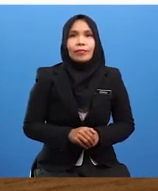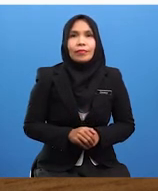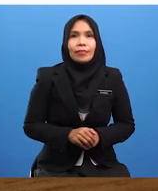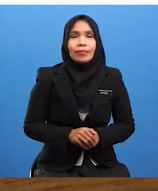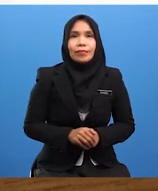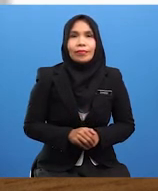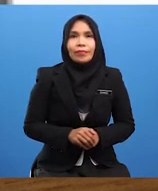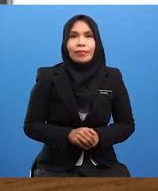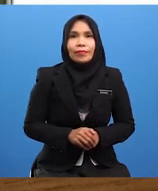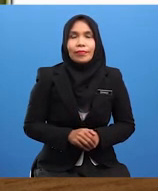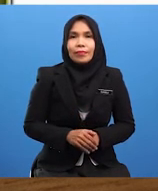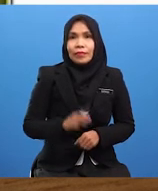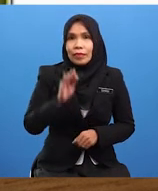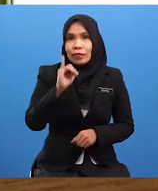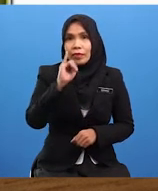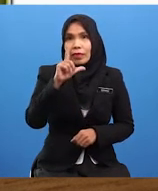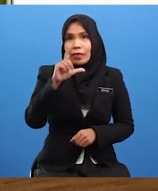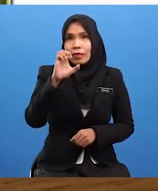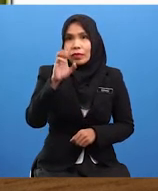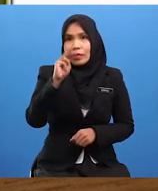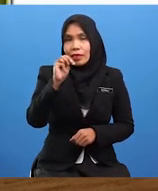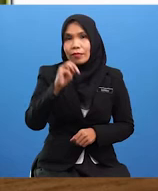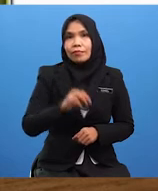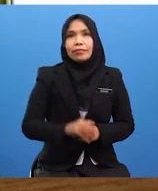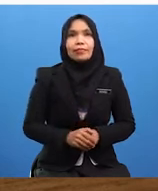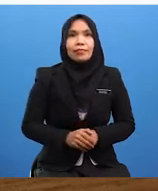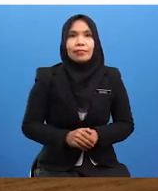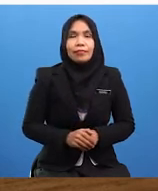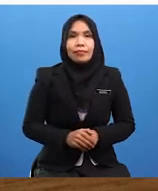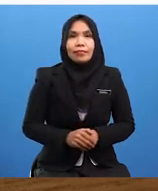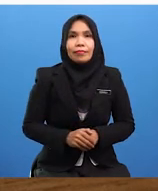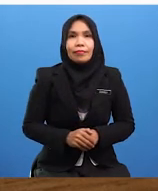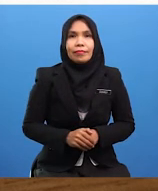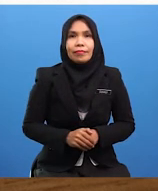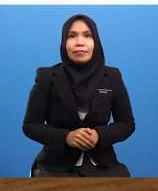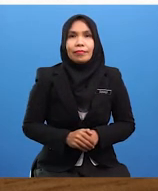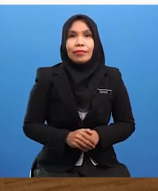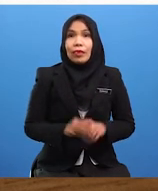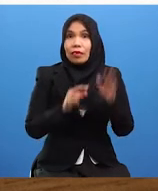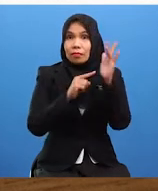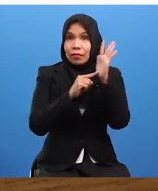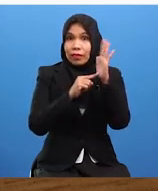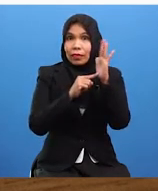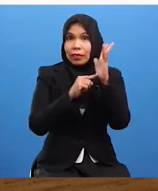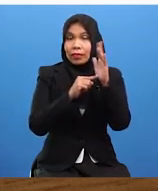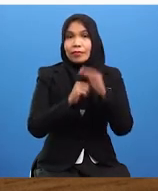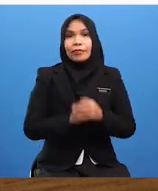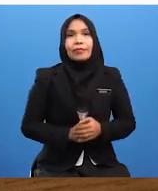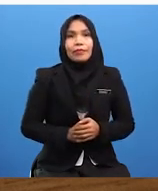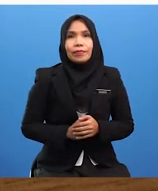kaedah film lekar, kaedah lilin,